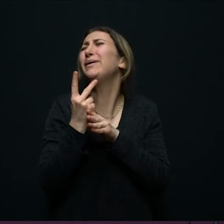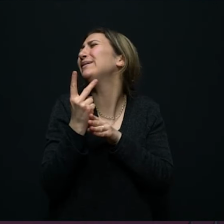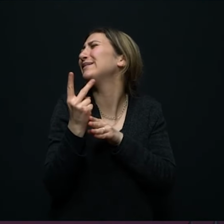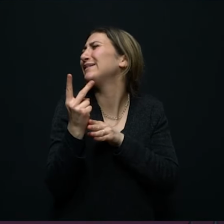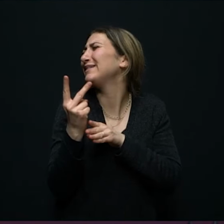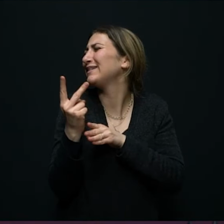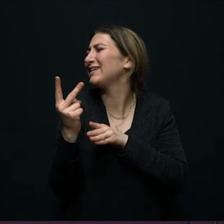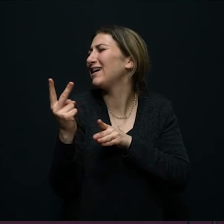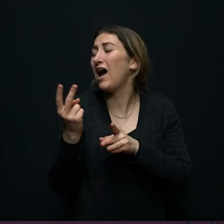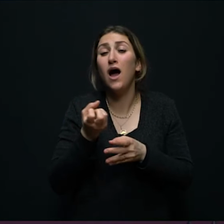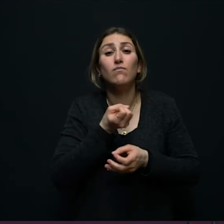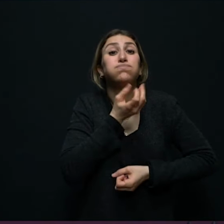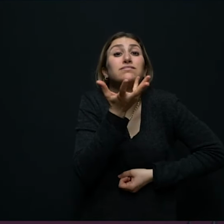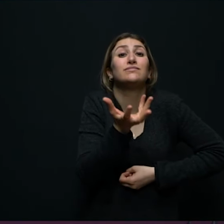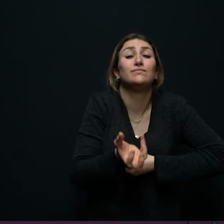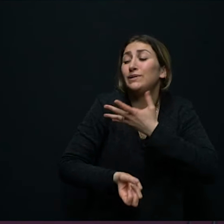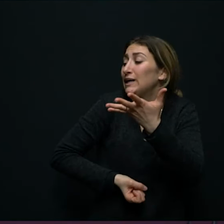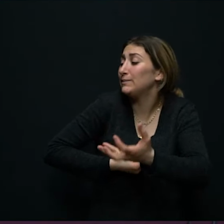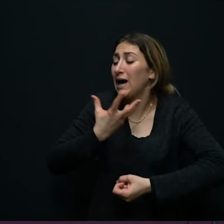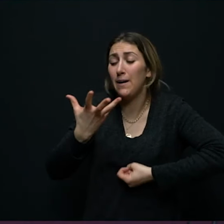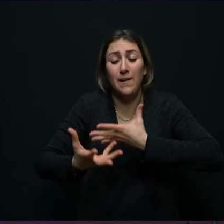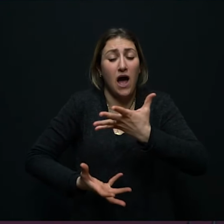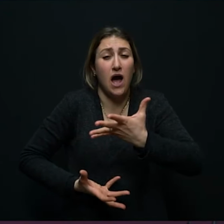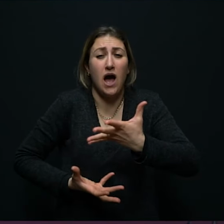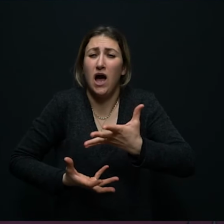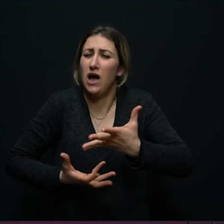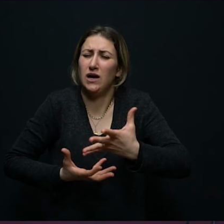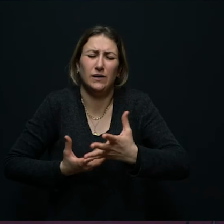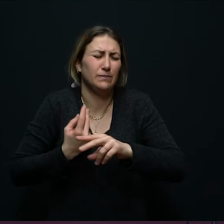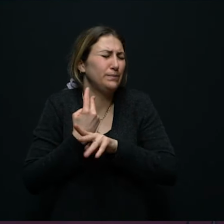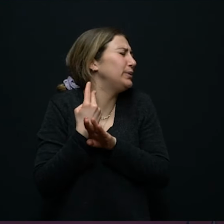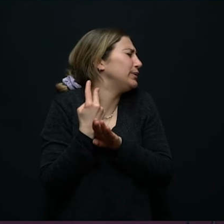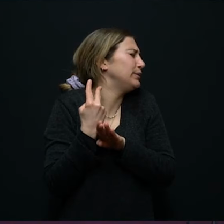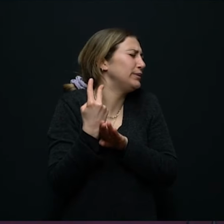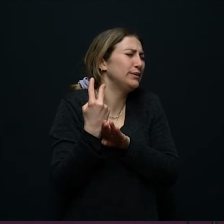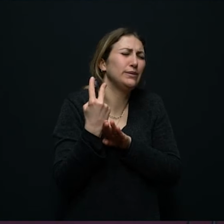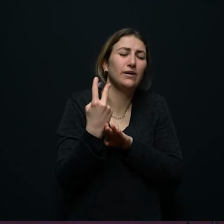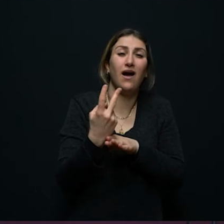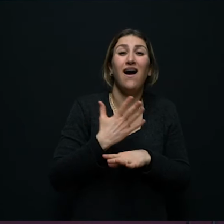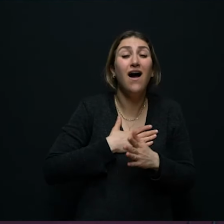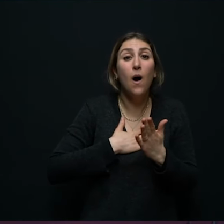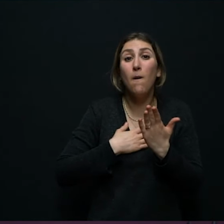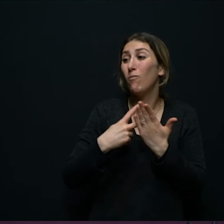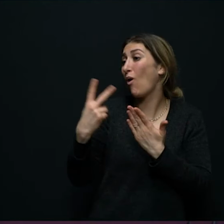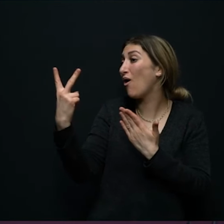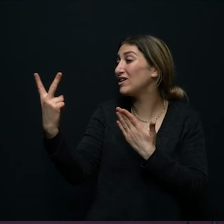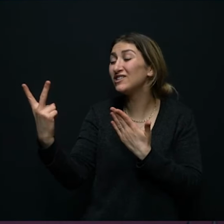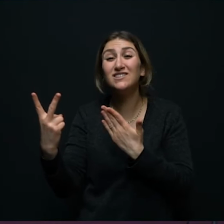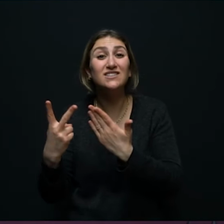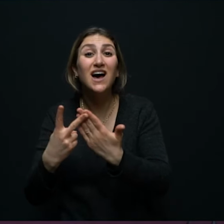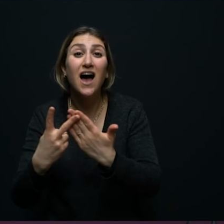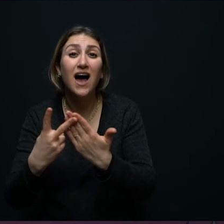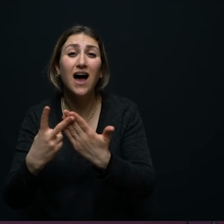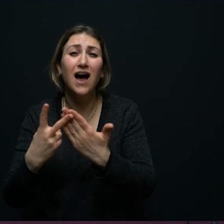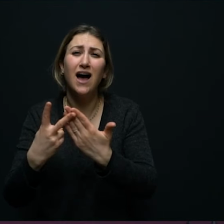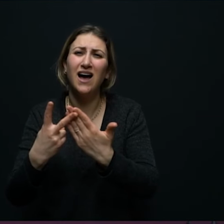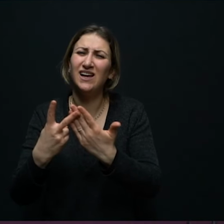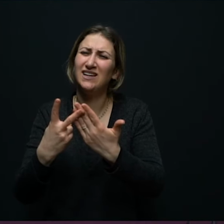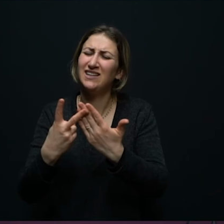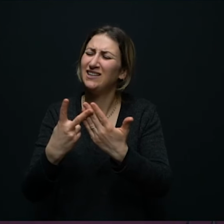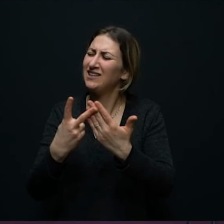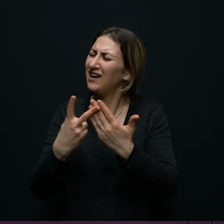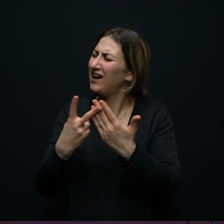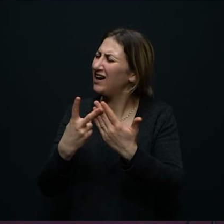seront scène un jour tous mes projets seront complètement épuré